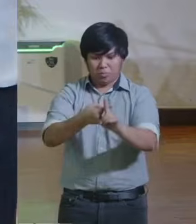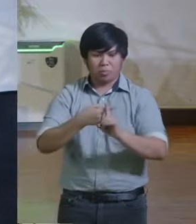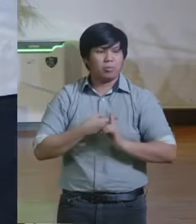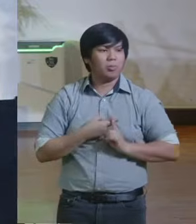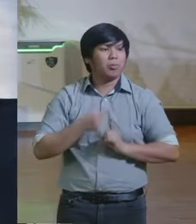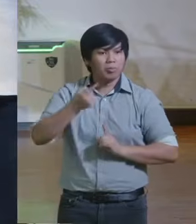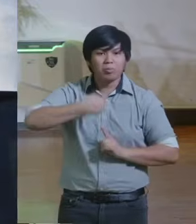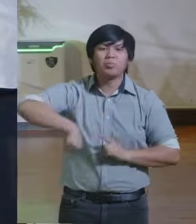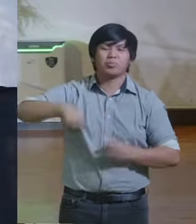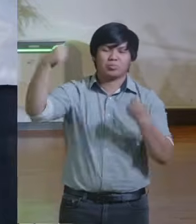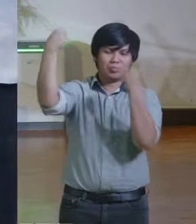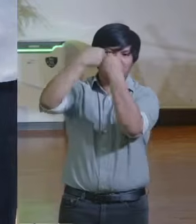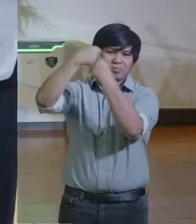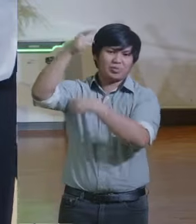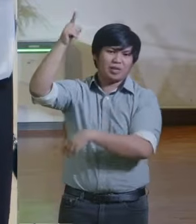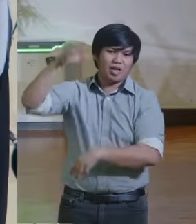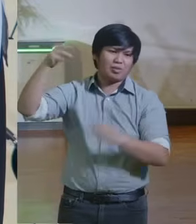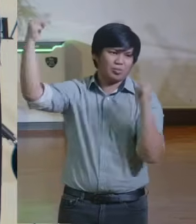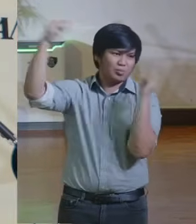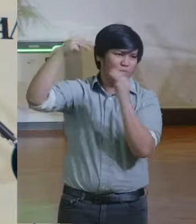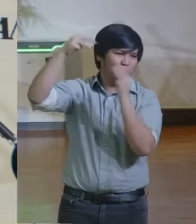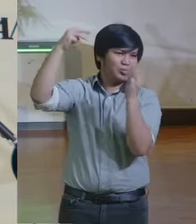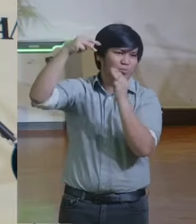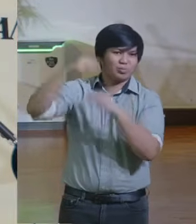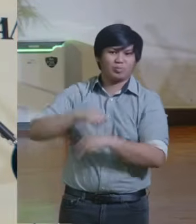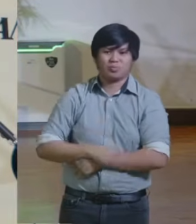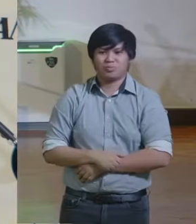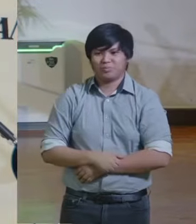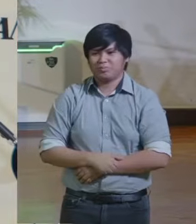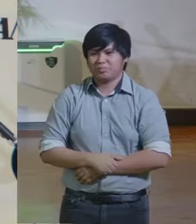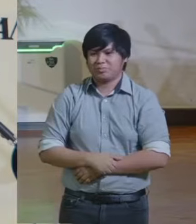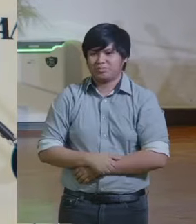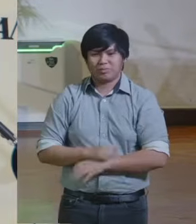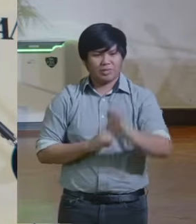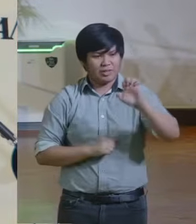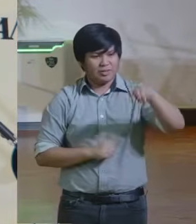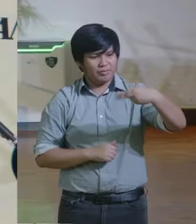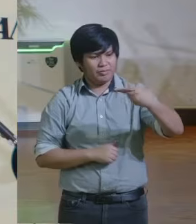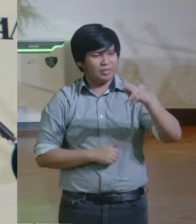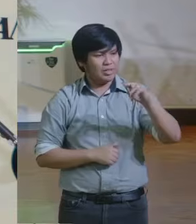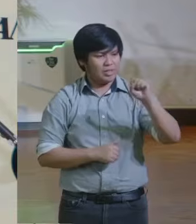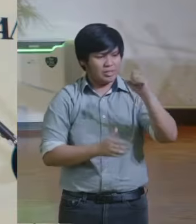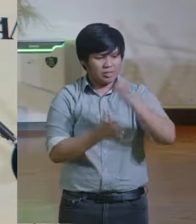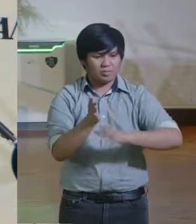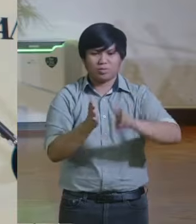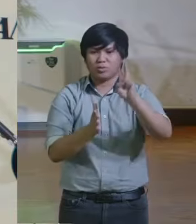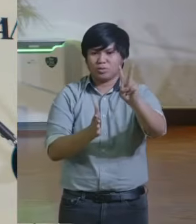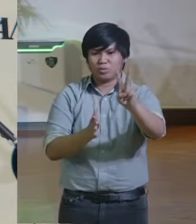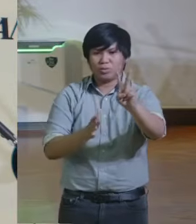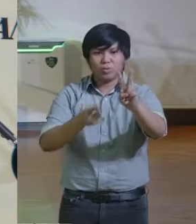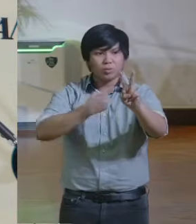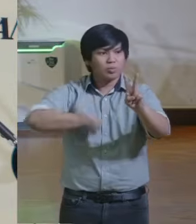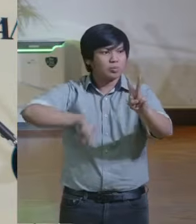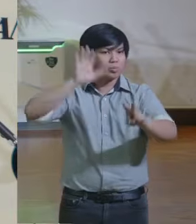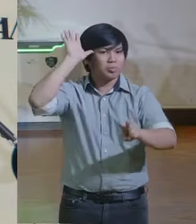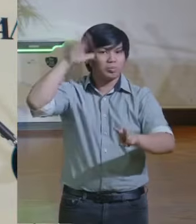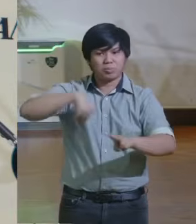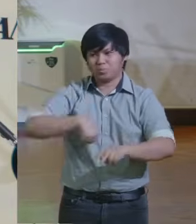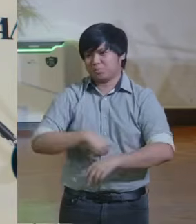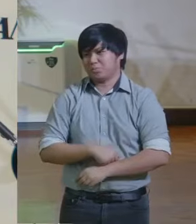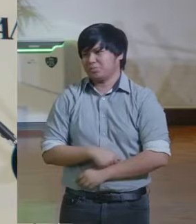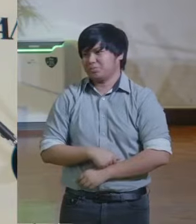tayo ay kalaban niya. Alam natin ito mula sa Ephesians 2, na tayo ay sons of